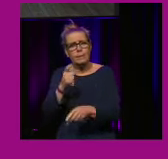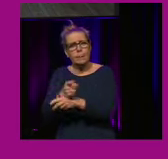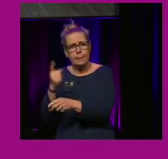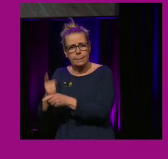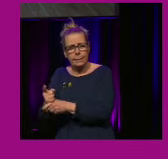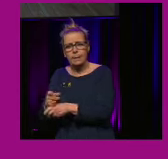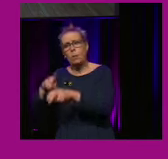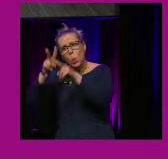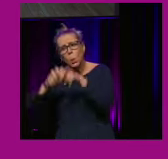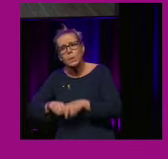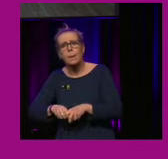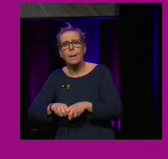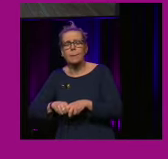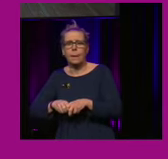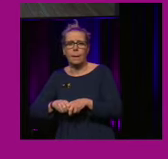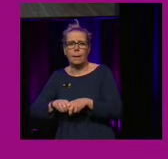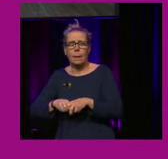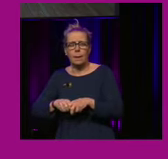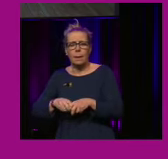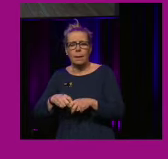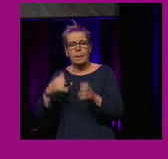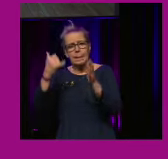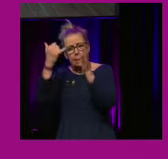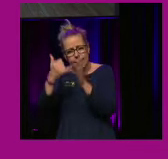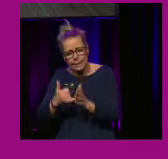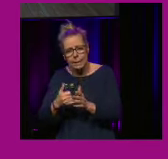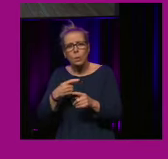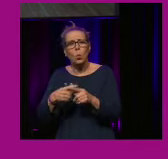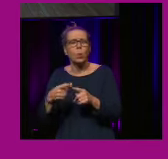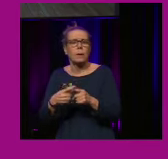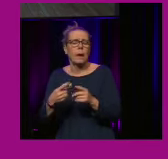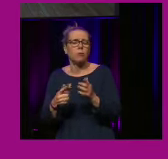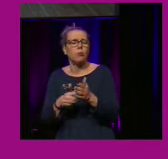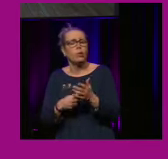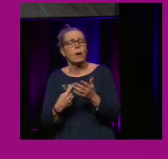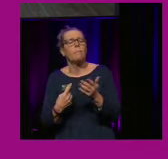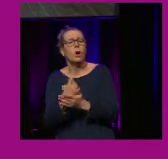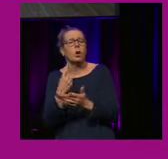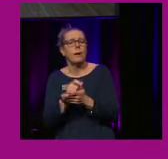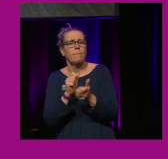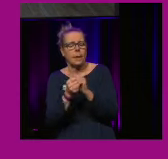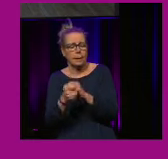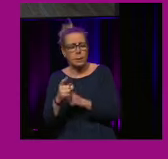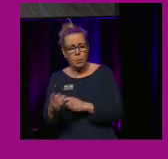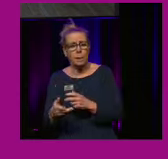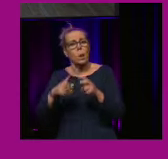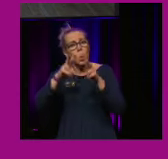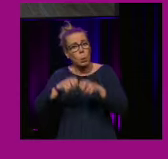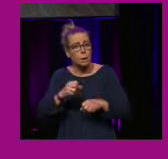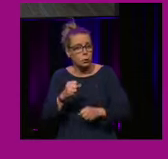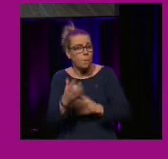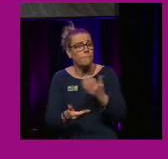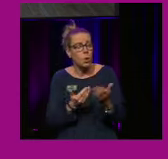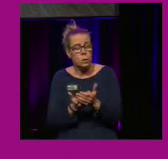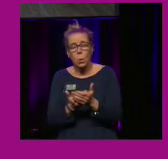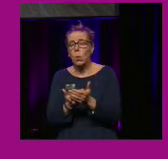där man nämner alla de här olika typerna av möjliga förändringar som en utredning ska föreslå för